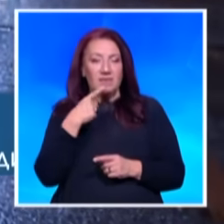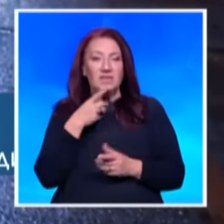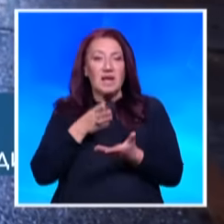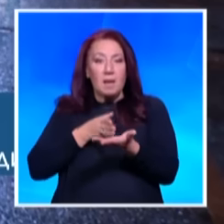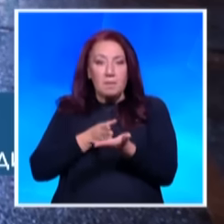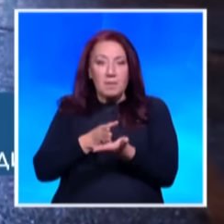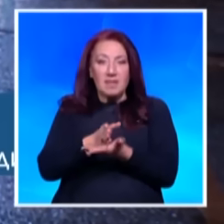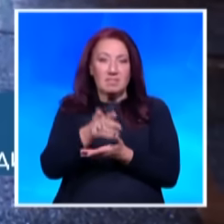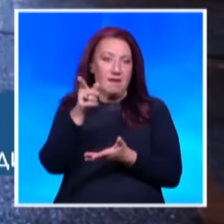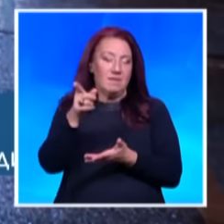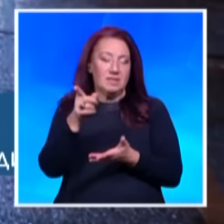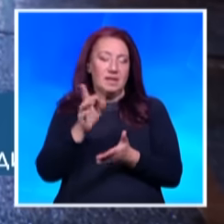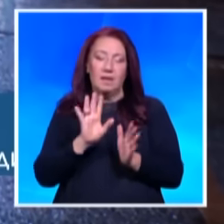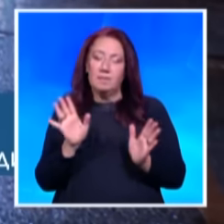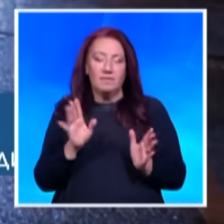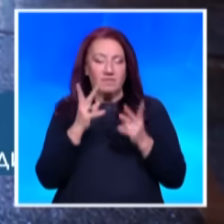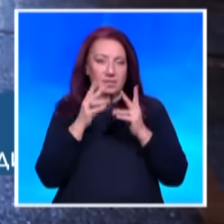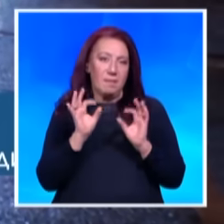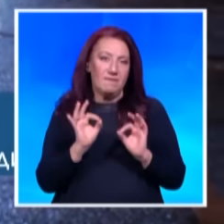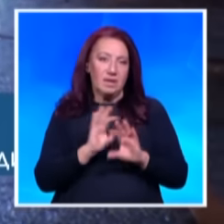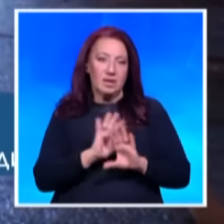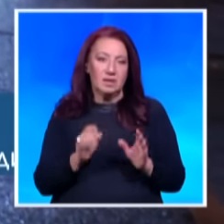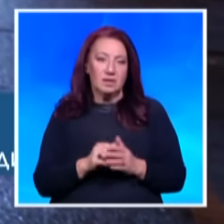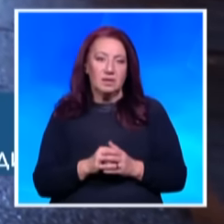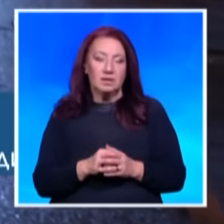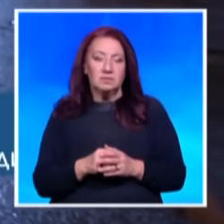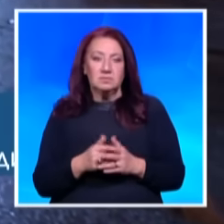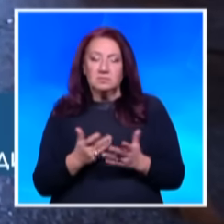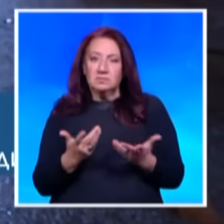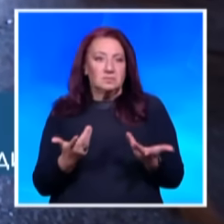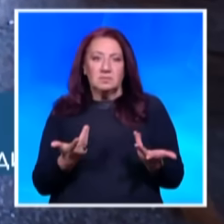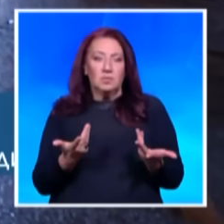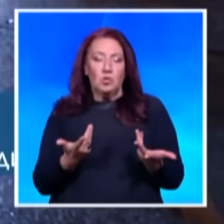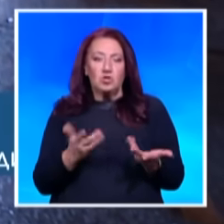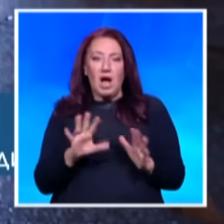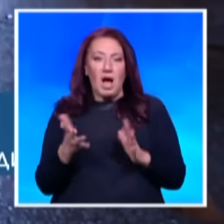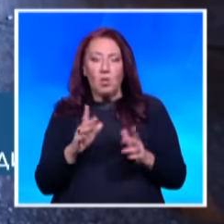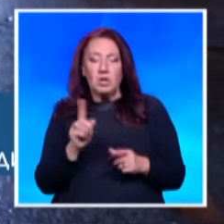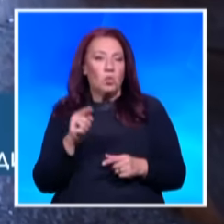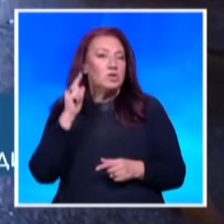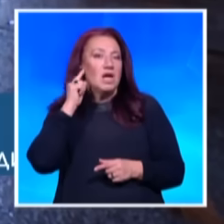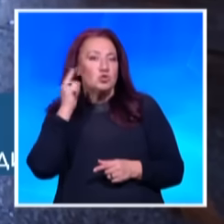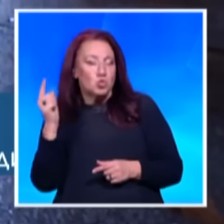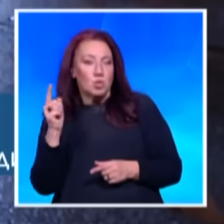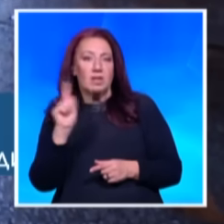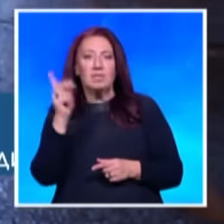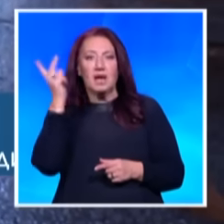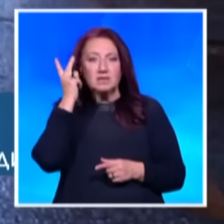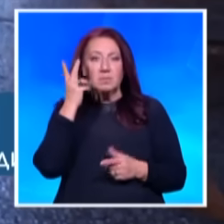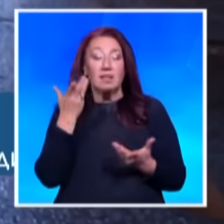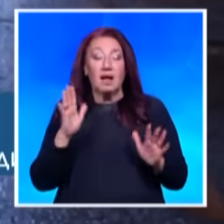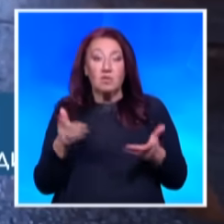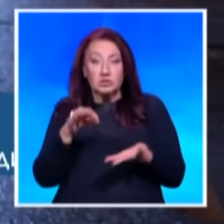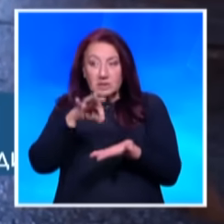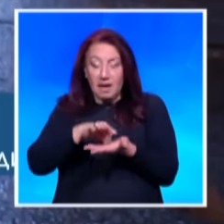внимание това, което се случва, защото определено някой може да загази, ако не е чул и не е разбрал за какво става въпрос, а